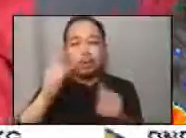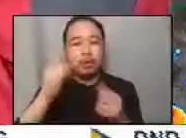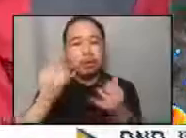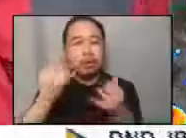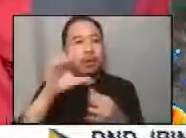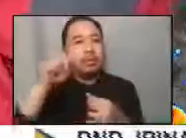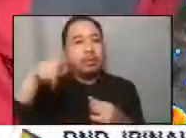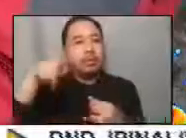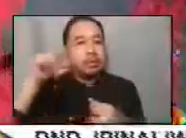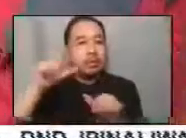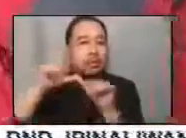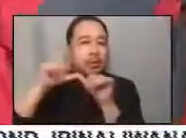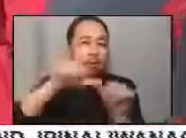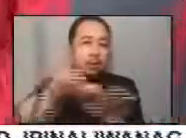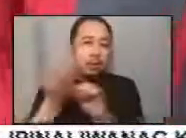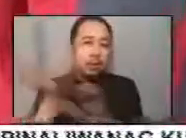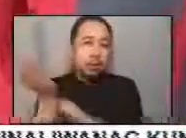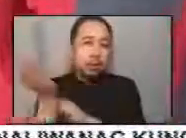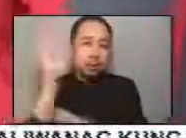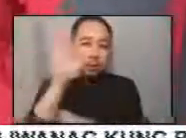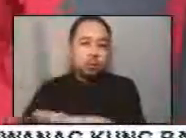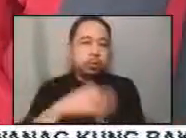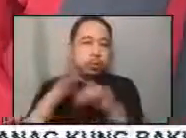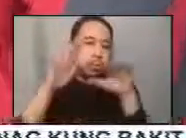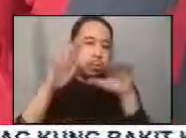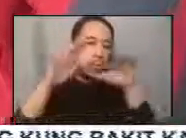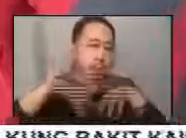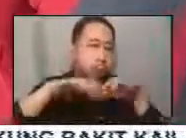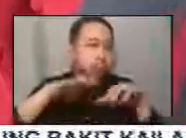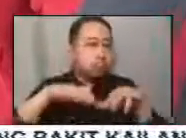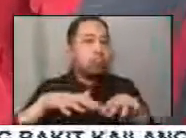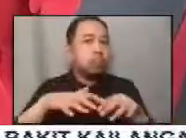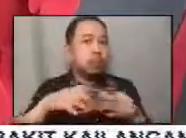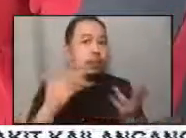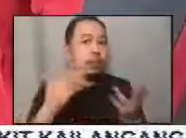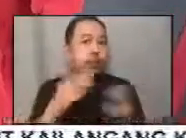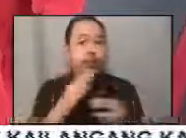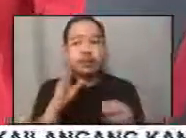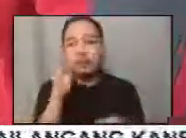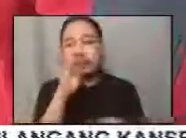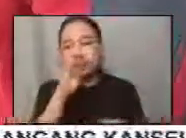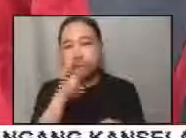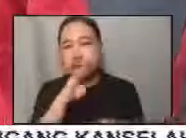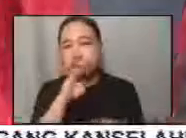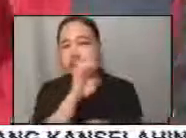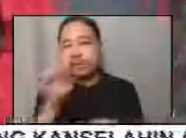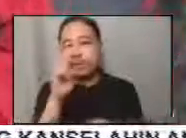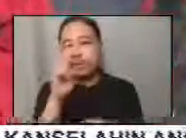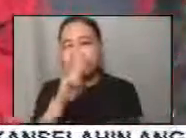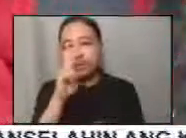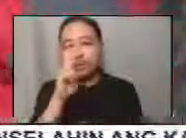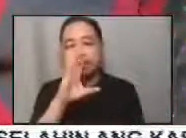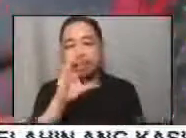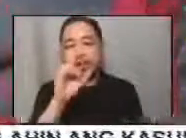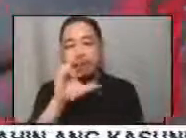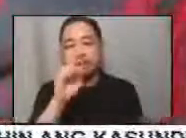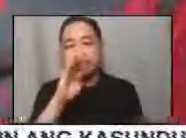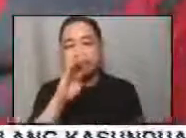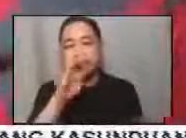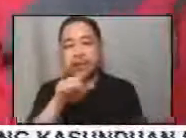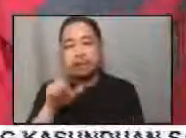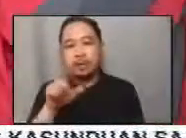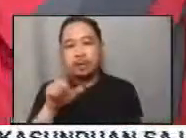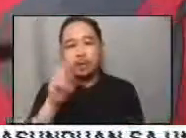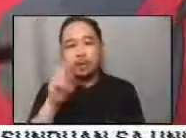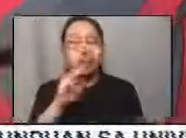mga localized thunderstorms. Inahasahan ng patuloy na paggalaw ng low pressure area na maaaring tumawid pahilaga dito sa Central